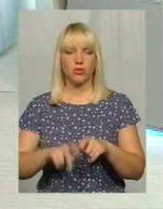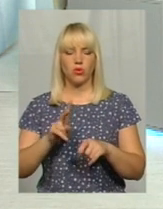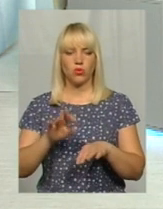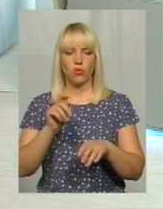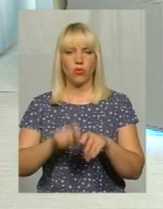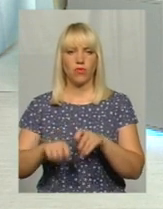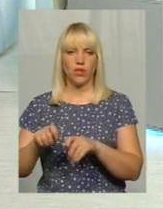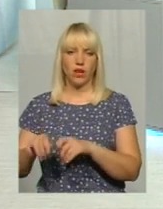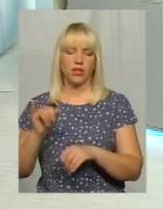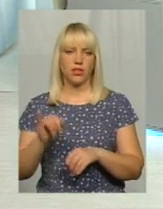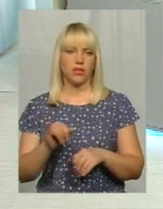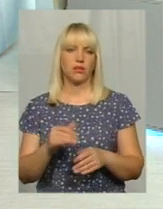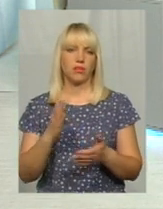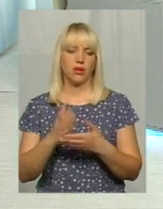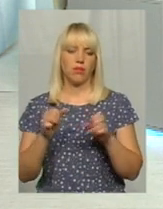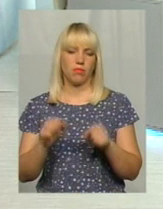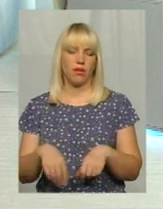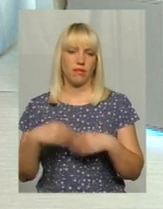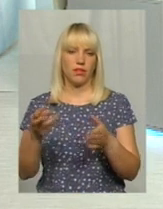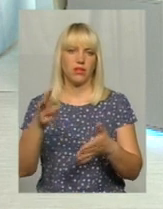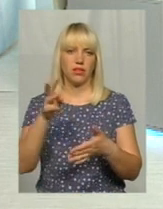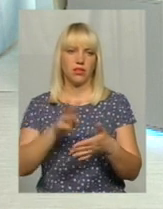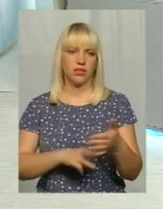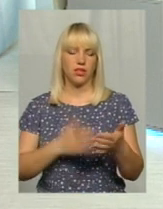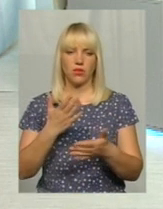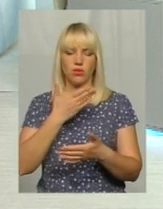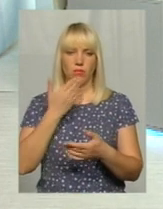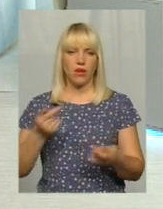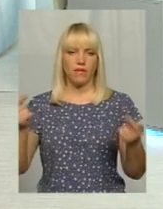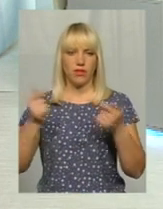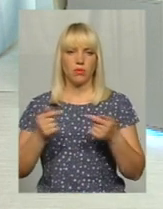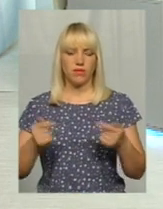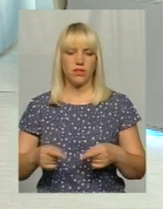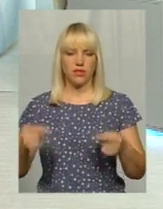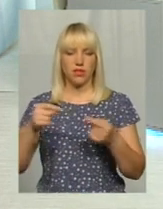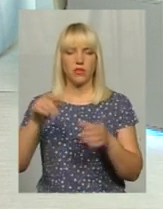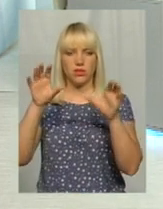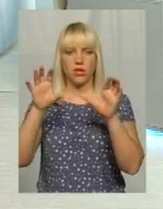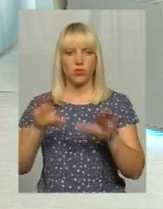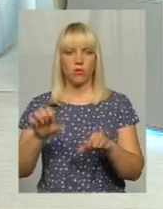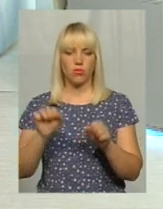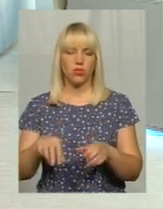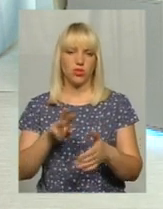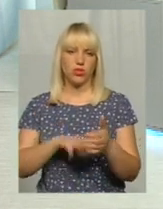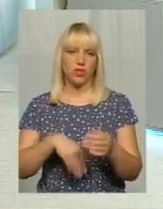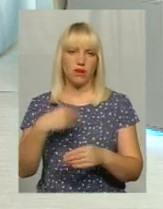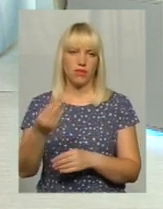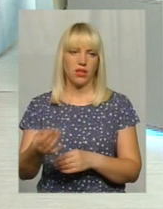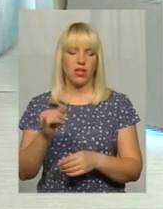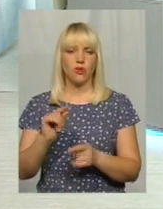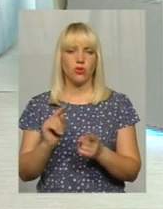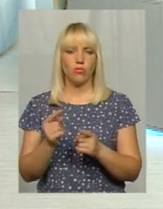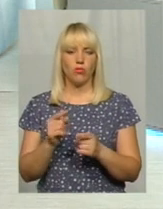має повне право це зробити. І у разі виявлення невідповідностей, згідно вимог законодавства, накласти штрафні санкції. Тому оператори